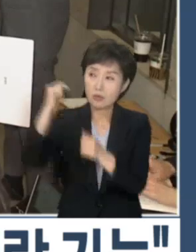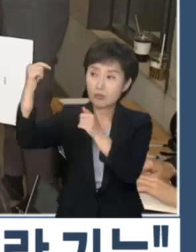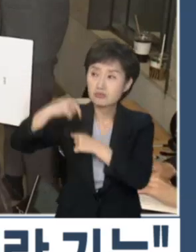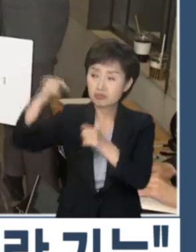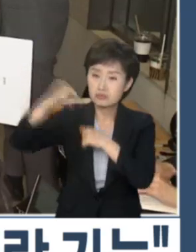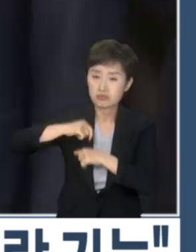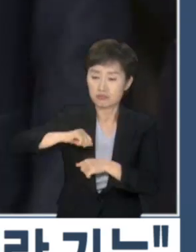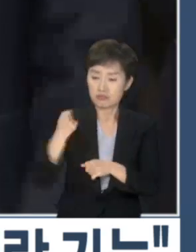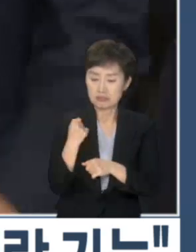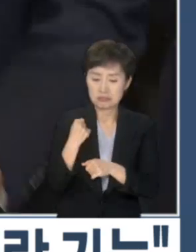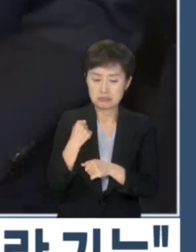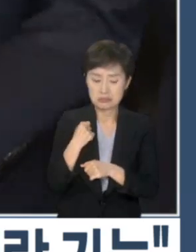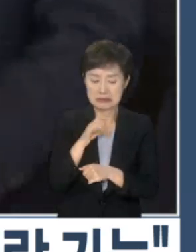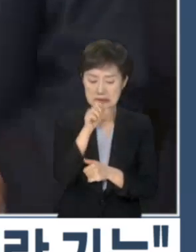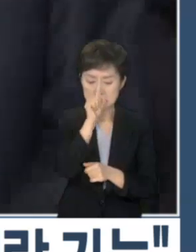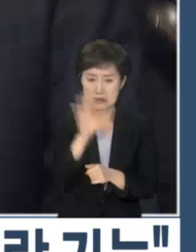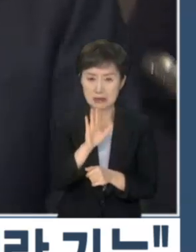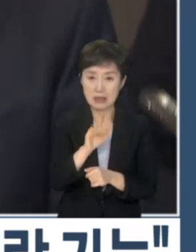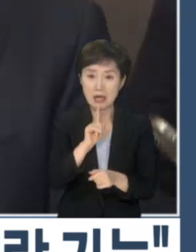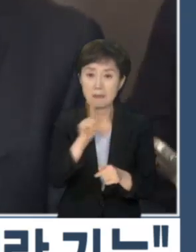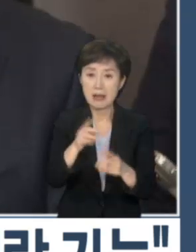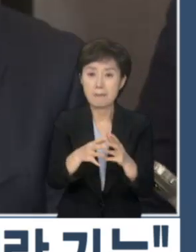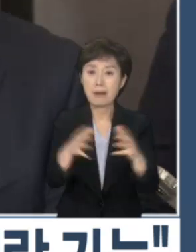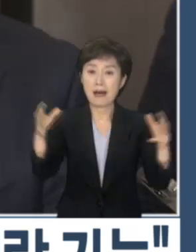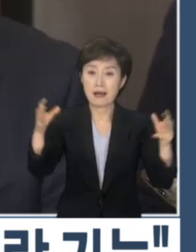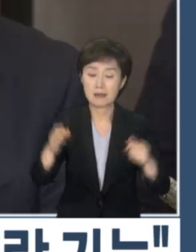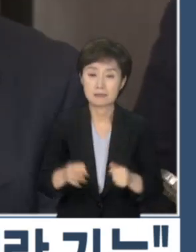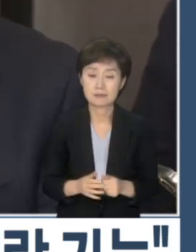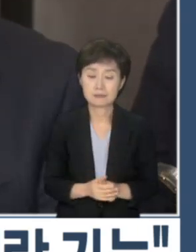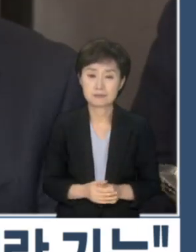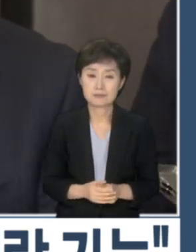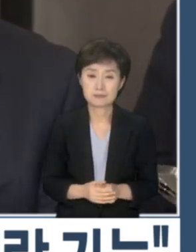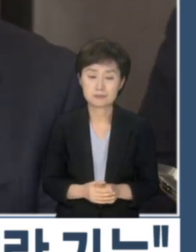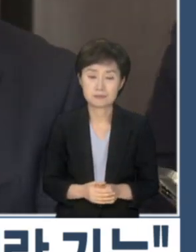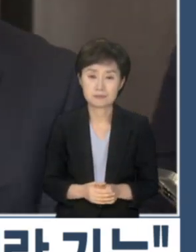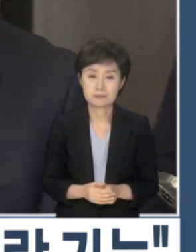대해서 불만들을 국민들이 갖고 있는 것이고 하기 때문에 이 부분에 대한